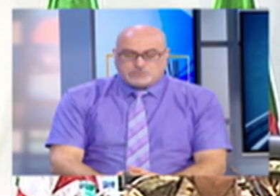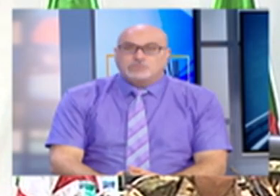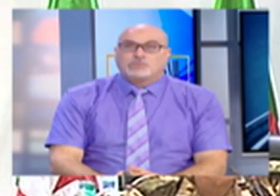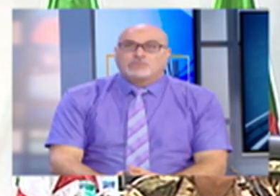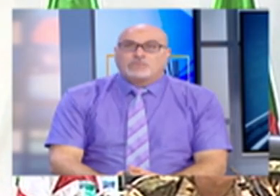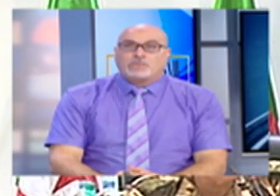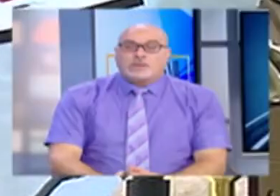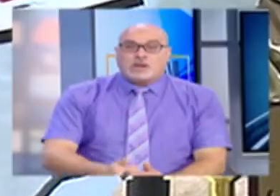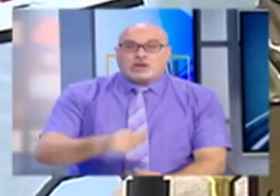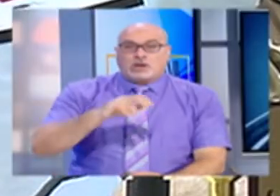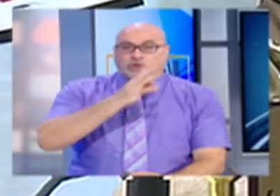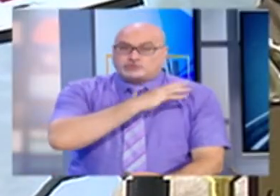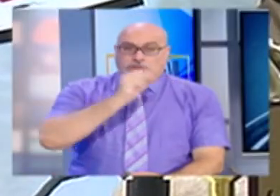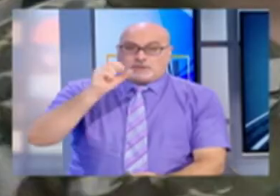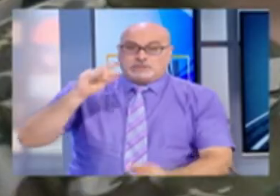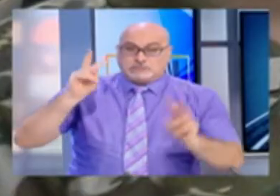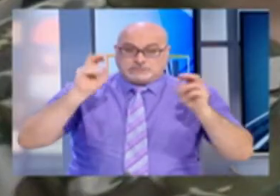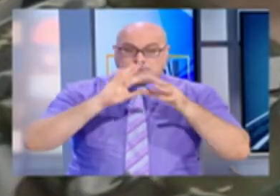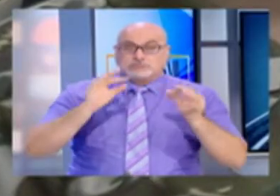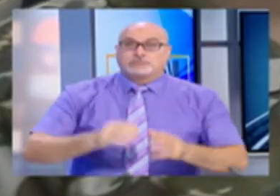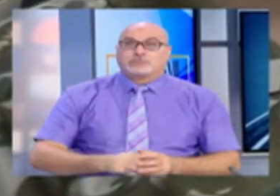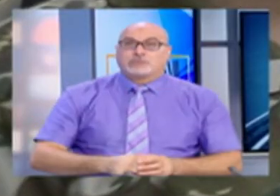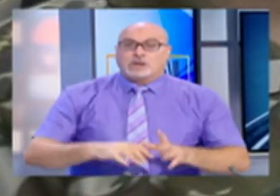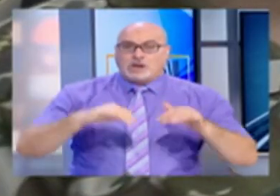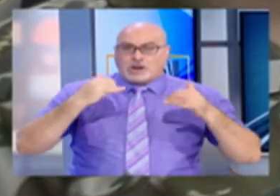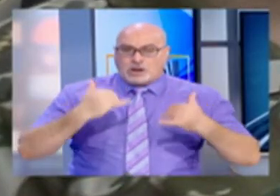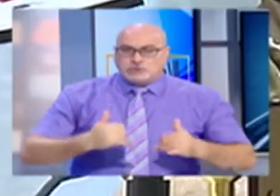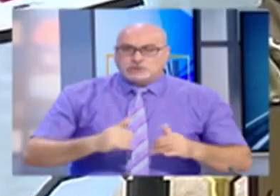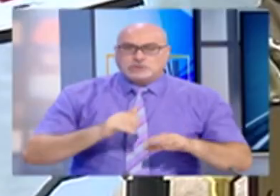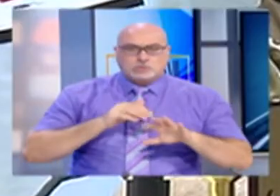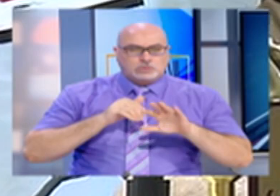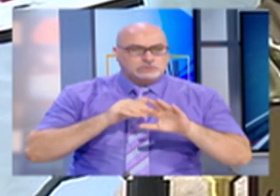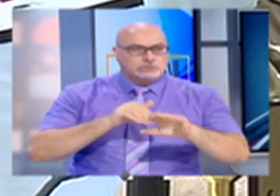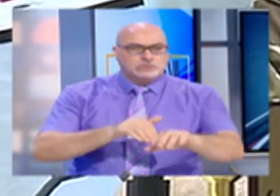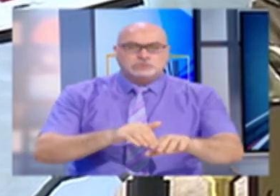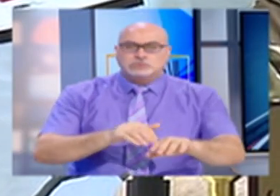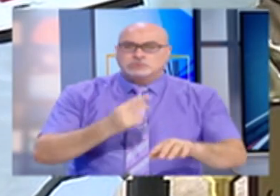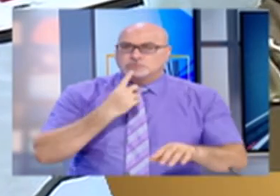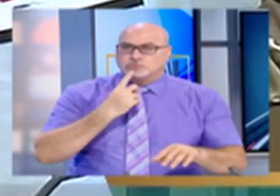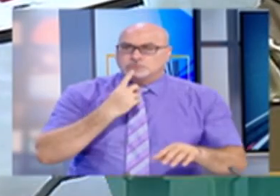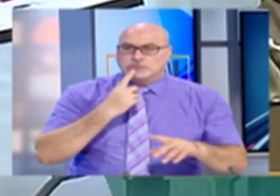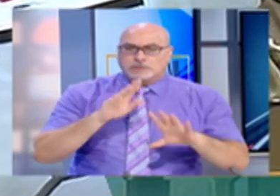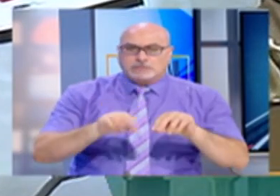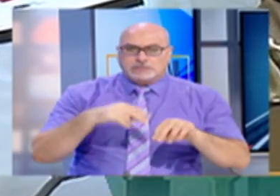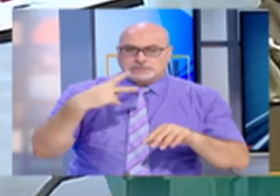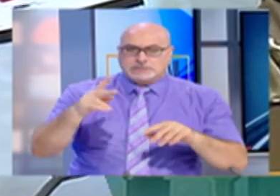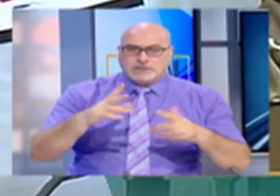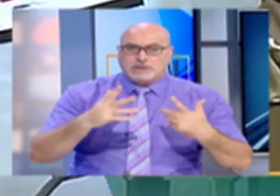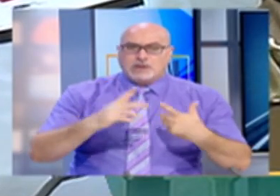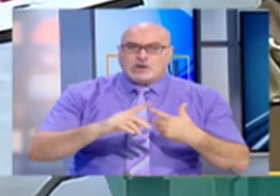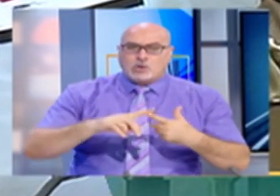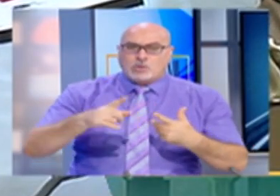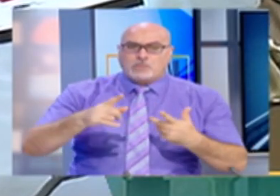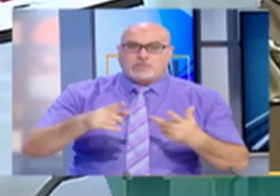ولقد ساعت الجزائر ولا زالت تسعى انطلاقا من مكانتها كدولة محورية